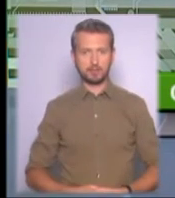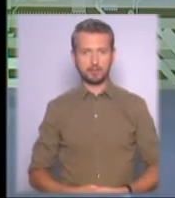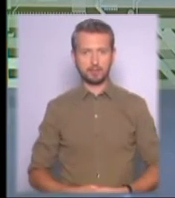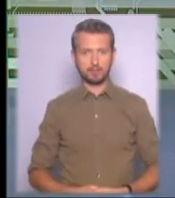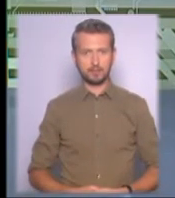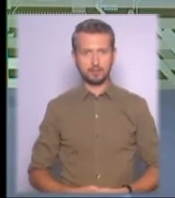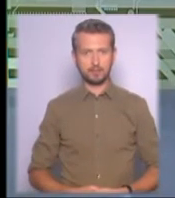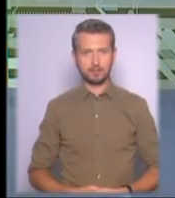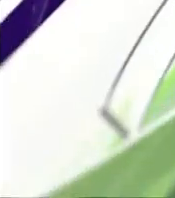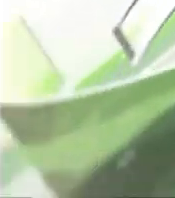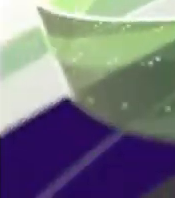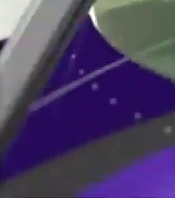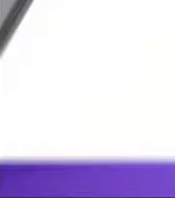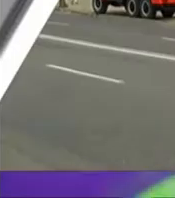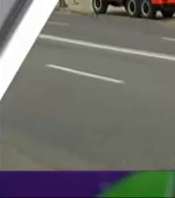таке.